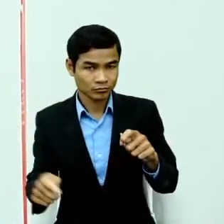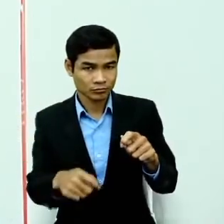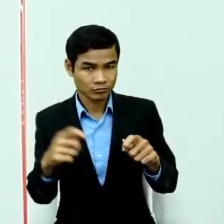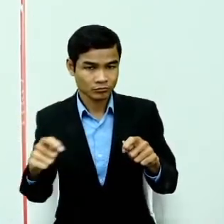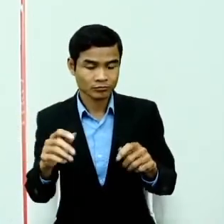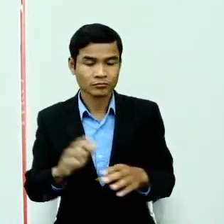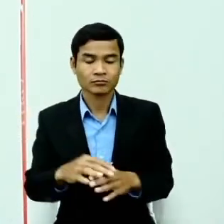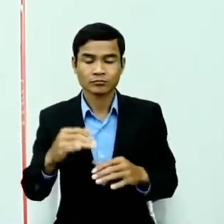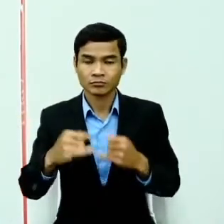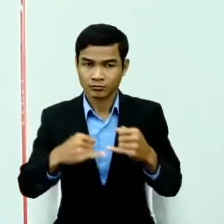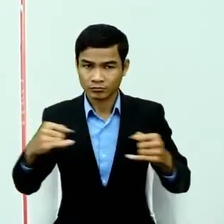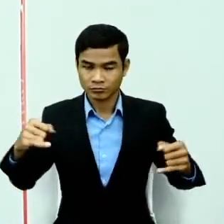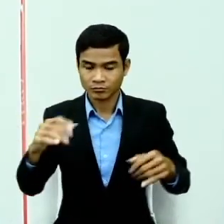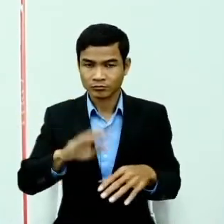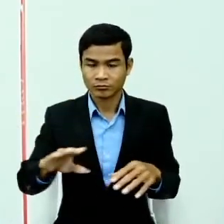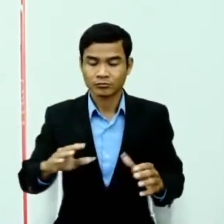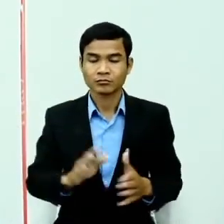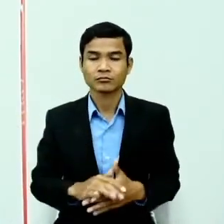khnía